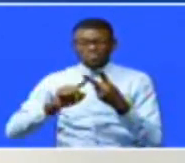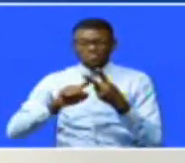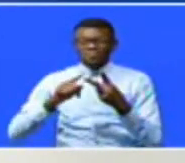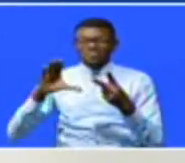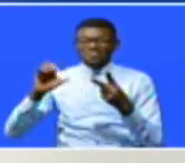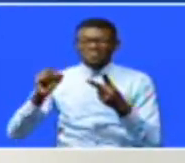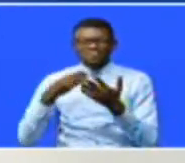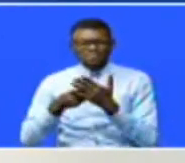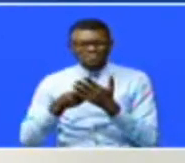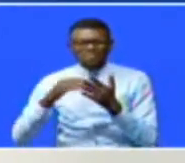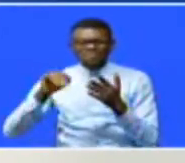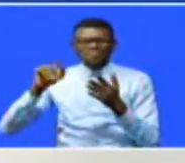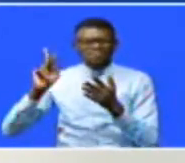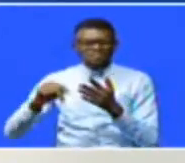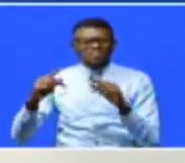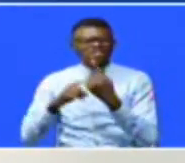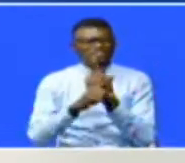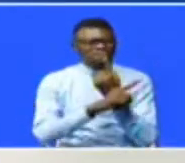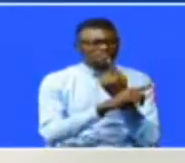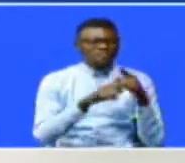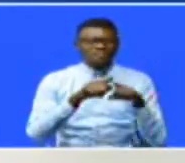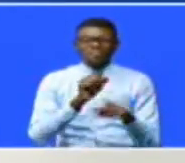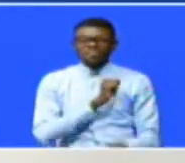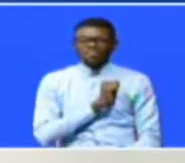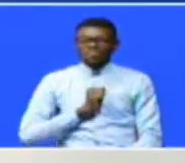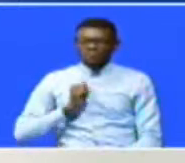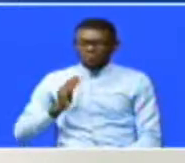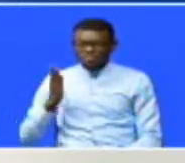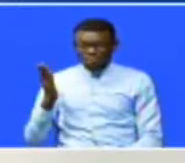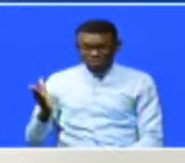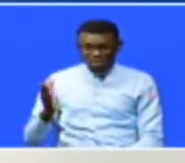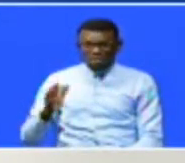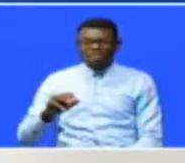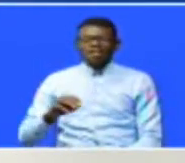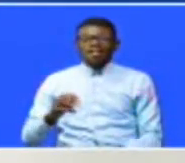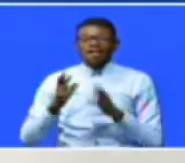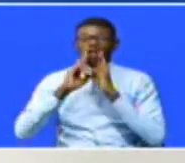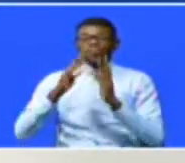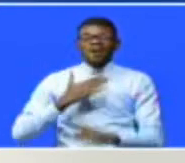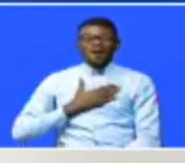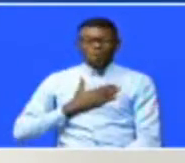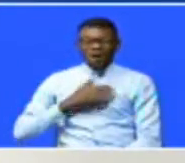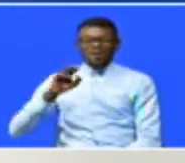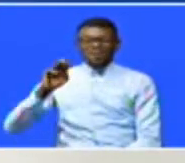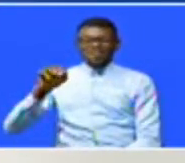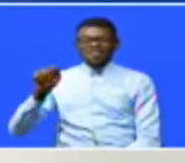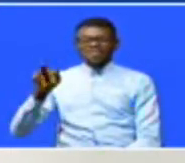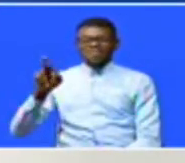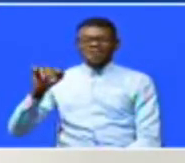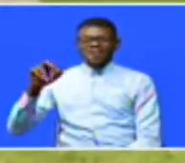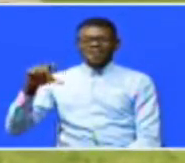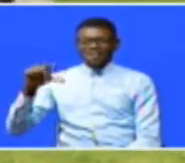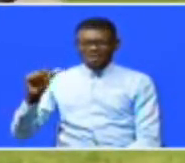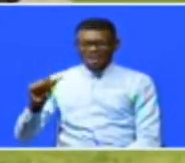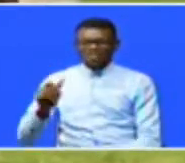wabunge, maseneta pamoja na wadau mbalimbali. Mwanahabari George Maringa alihudhuria mkutano huo na anaarifu zaidi.